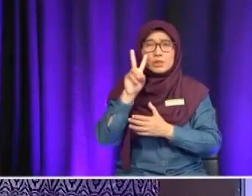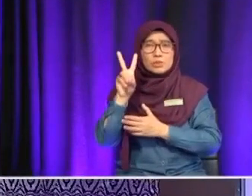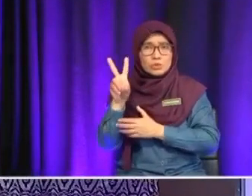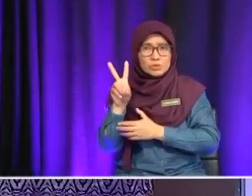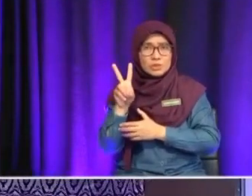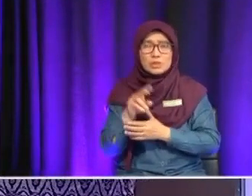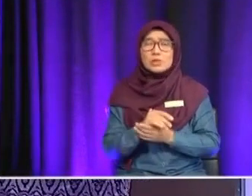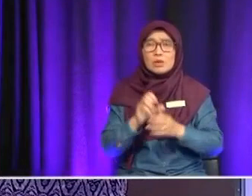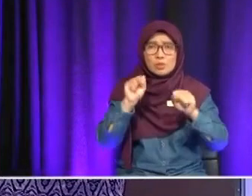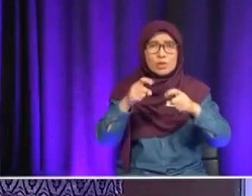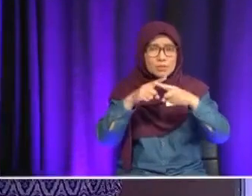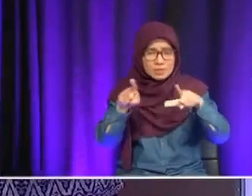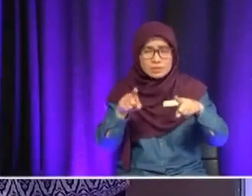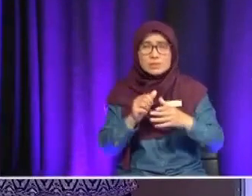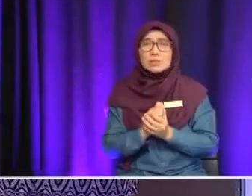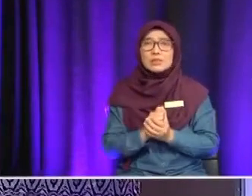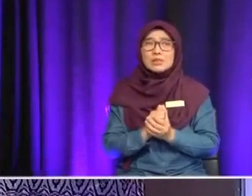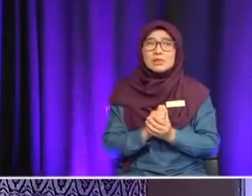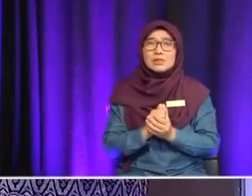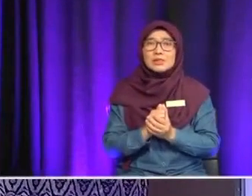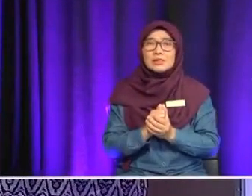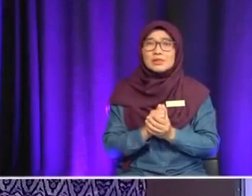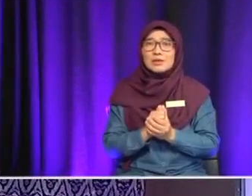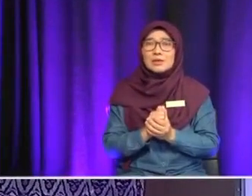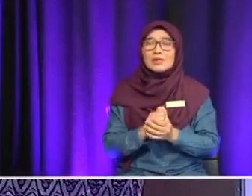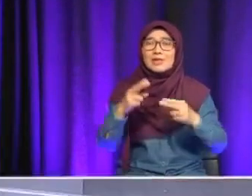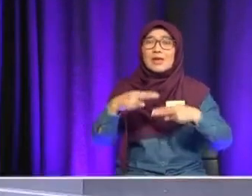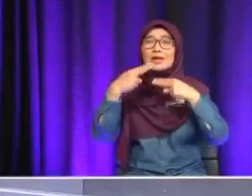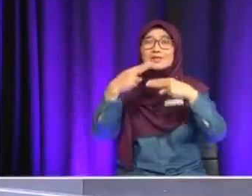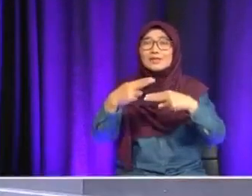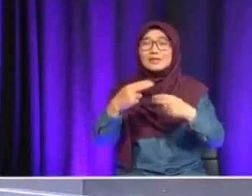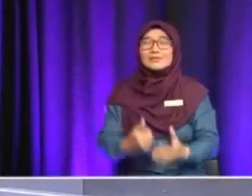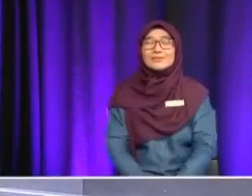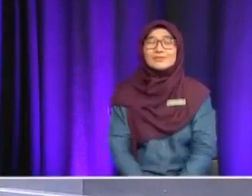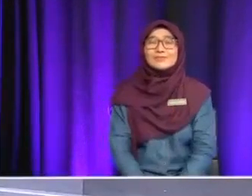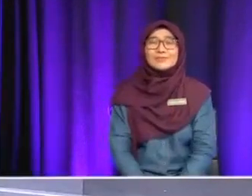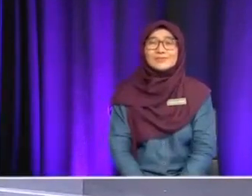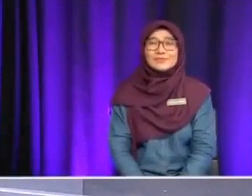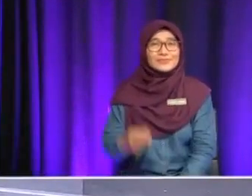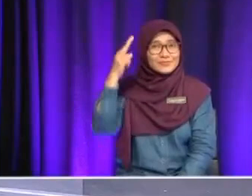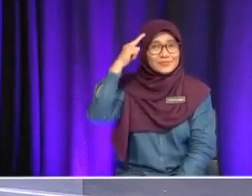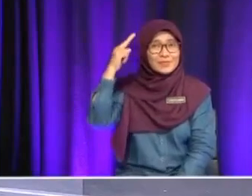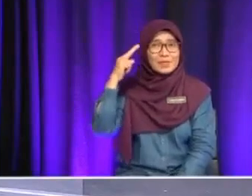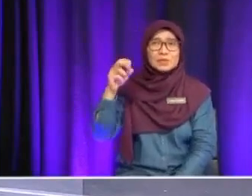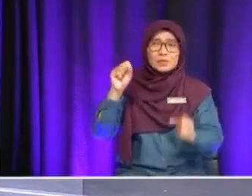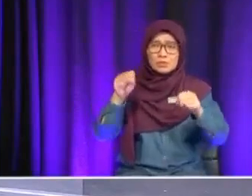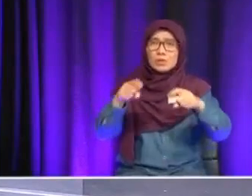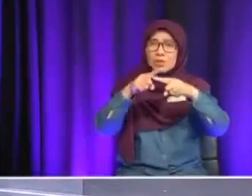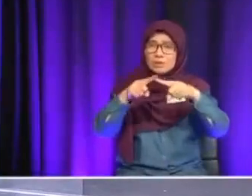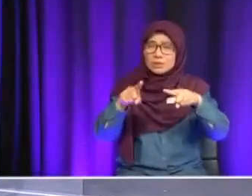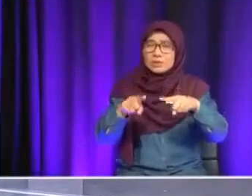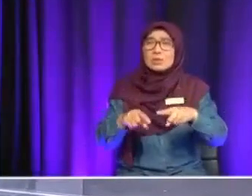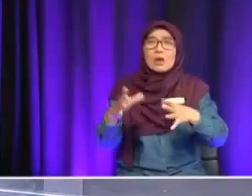Bagus okay, Hafiz. Okey, jadi kita berikan ganjaran untuk Hafiz Syafiqah. Okey. Sebab Hafiz dia boleh bagi perbezaan, kita bagi